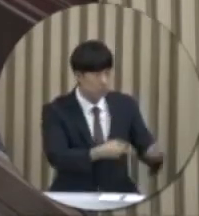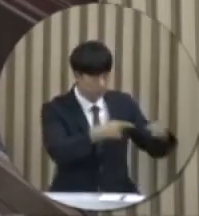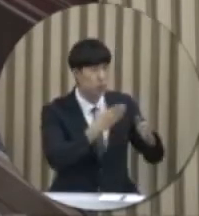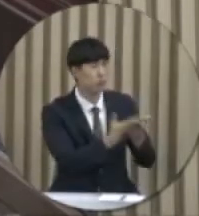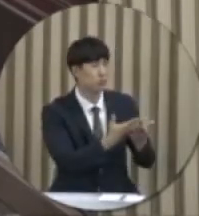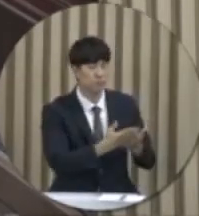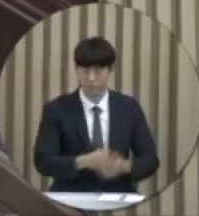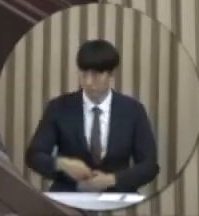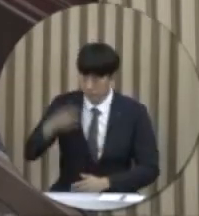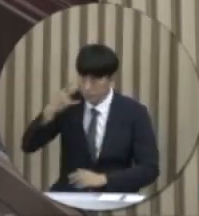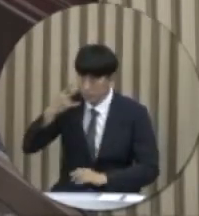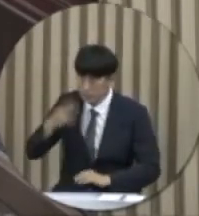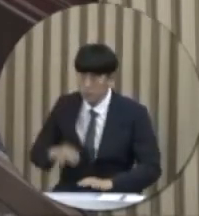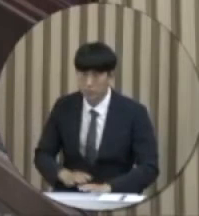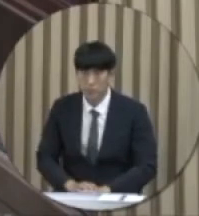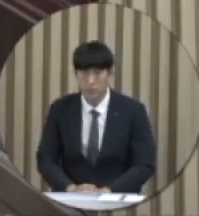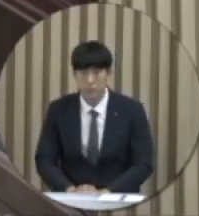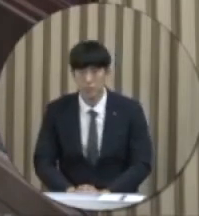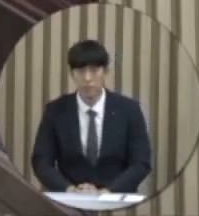그러겠습니다.